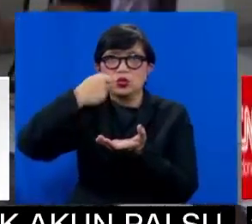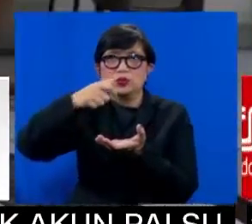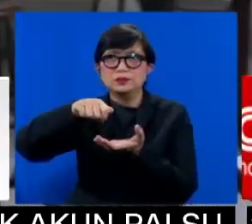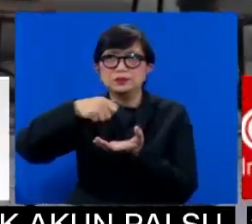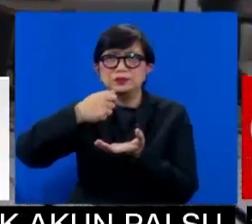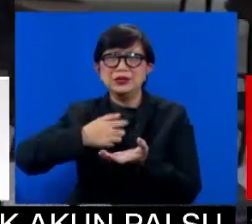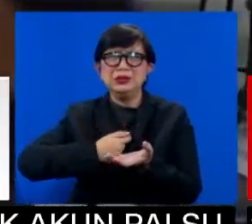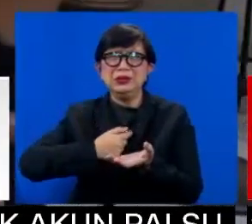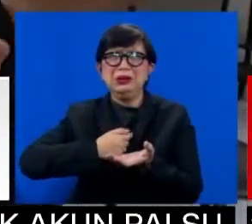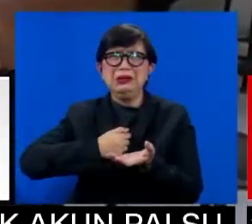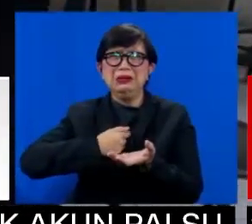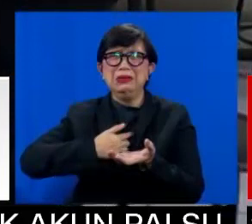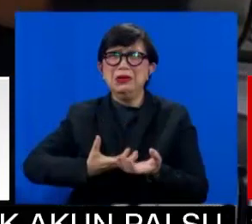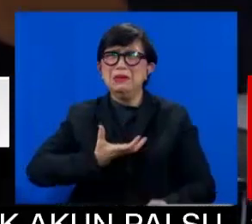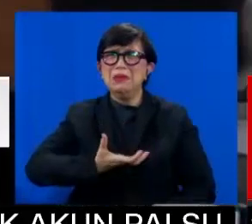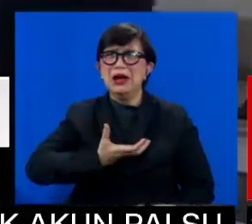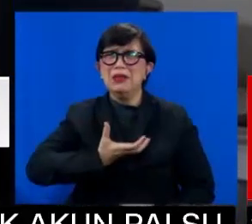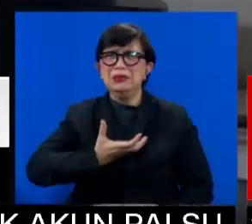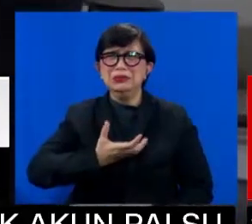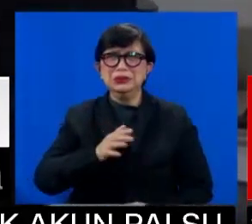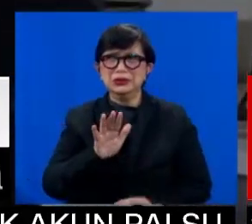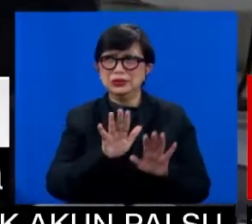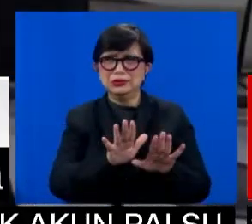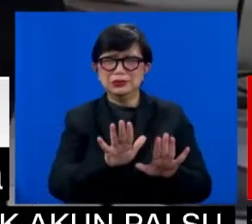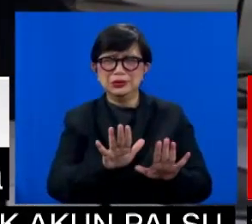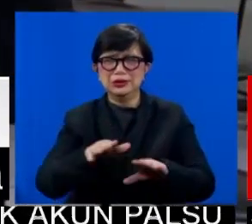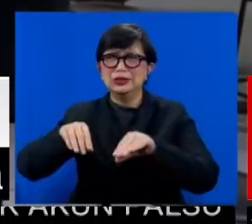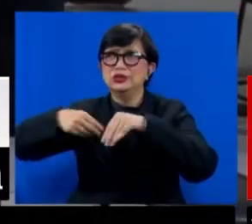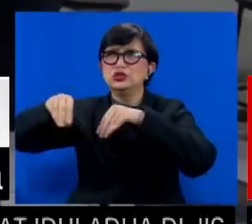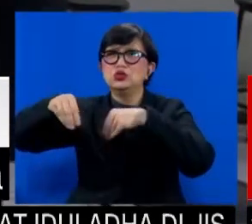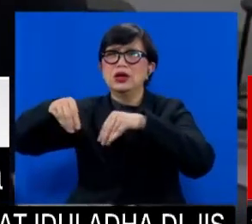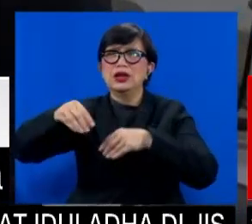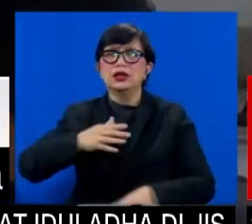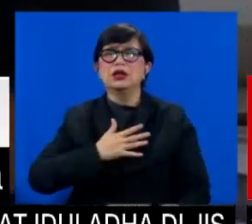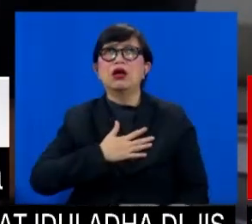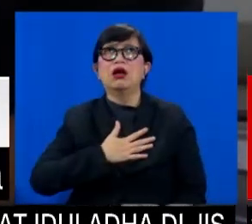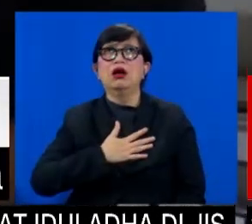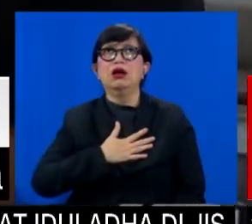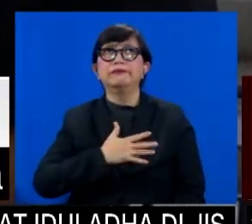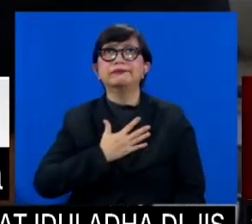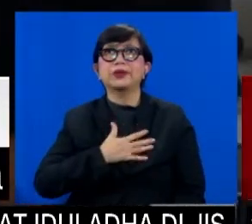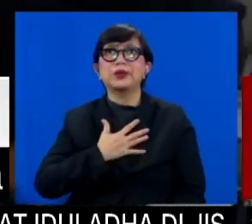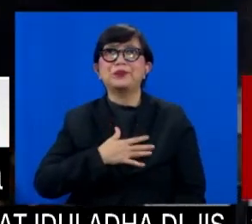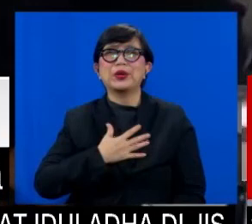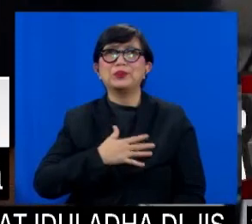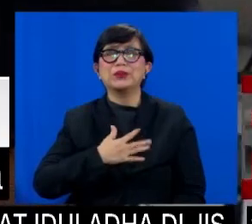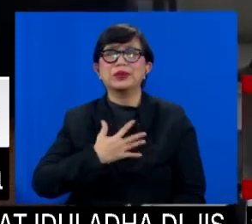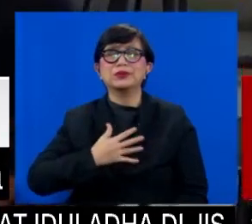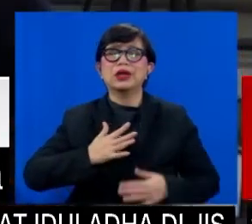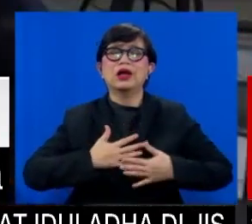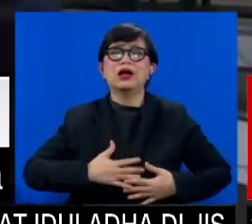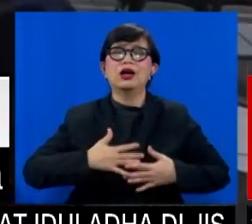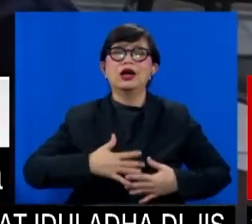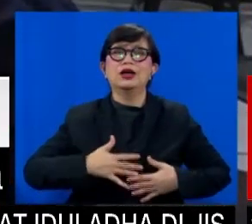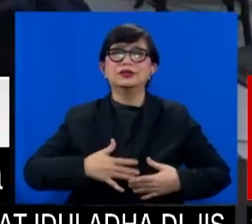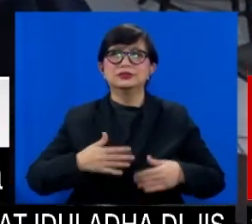Pengen nyobain, tapi tidak boleh, ini buat jualan, harus tahan. Ini nikmat banget ya, hidung